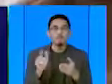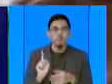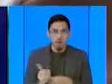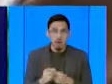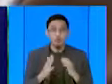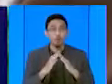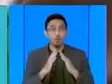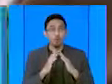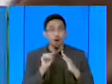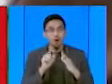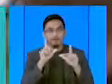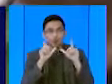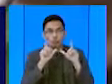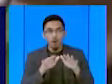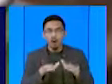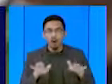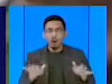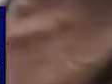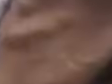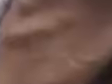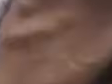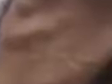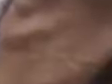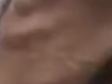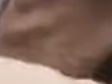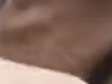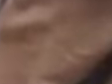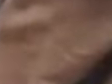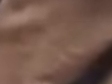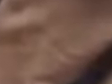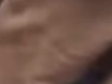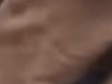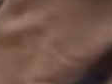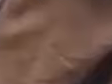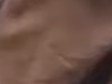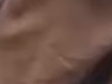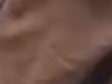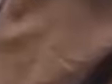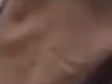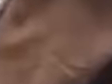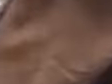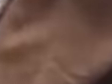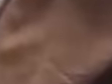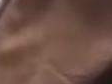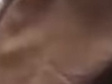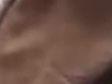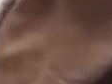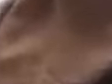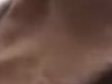foto anak-anak, katanya dalam kendi ada kayak apa sih namanya ritual gitu yang kayak semedi-semedi